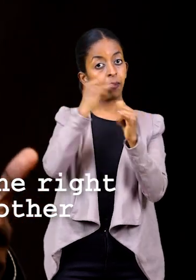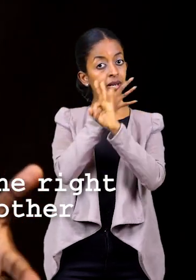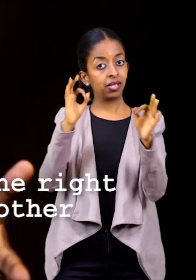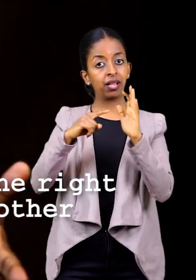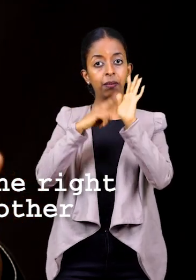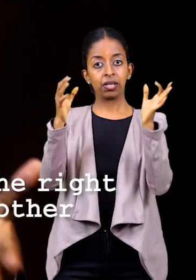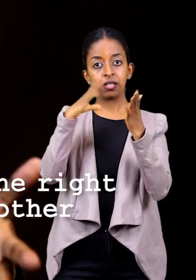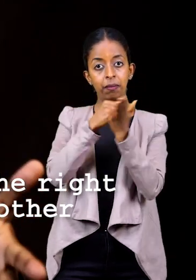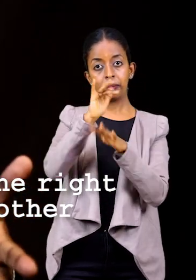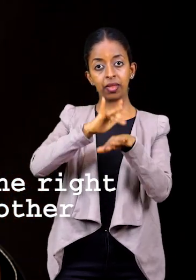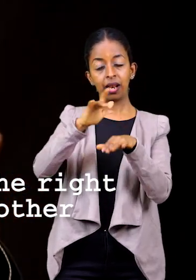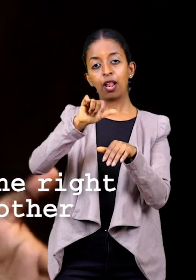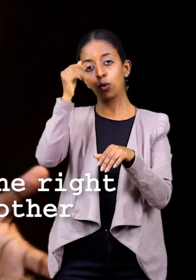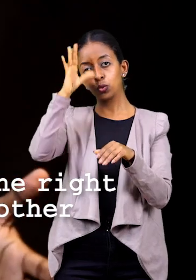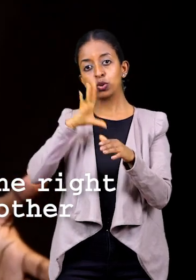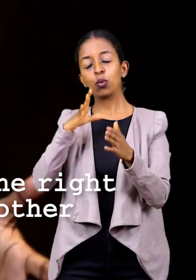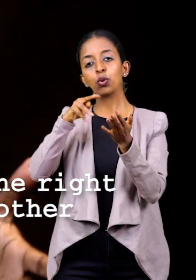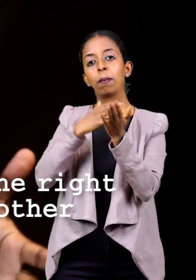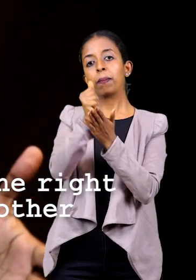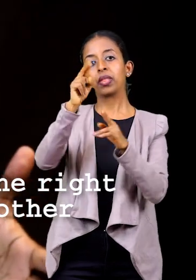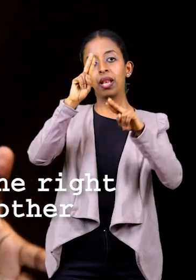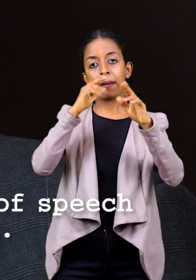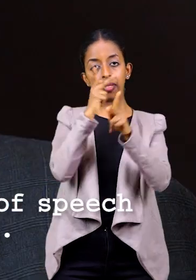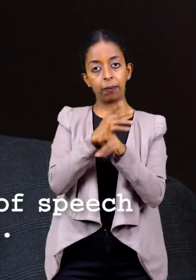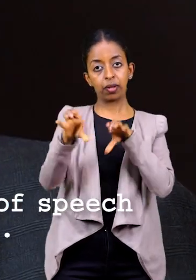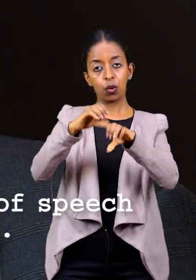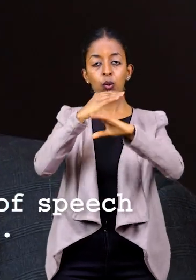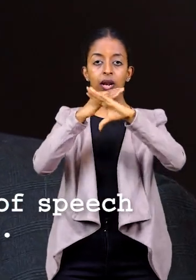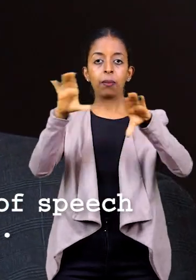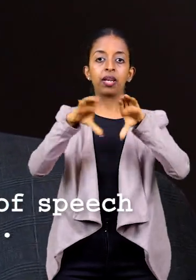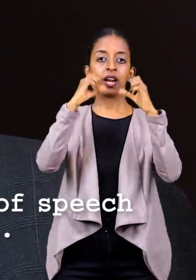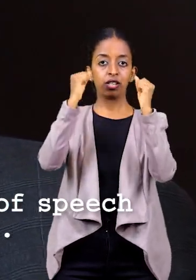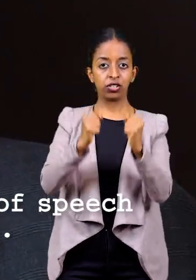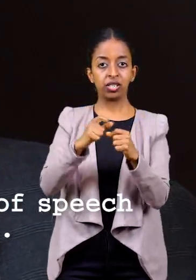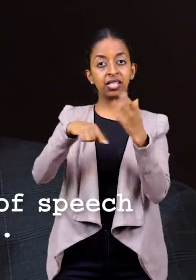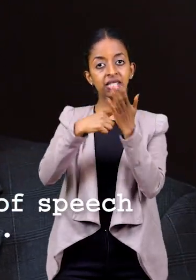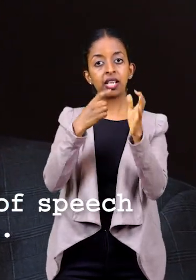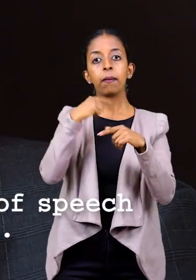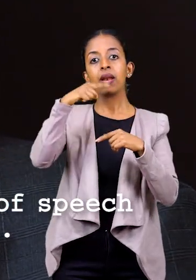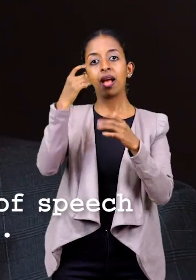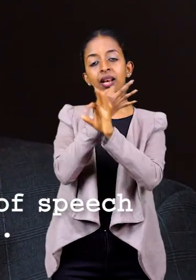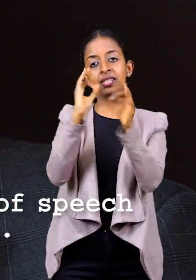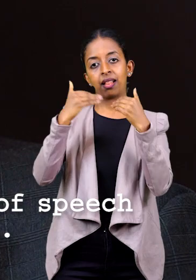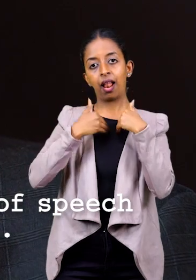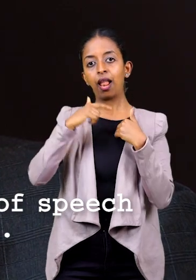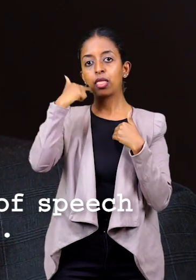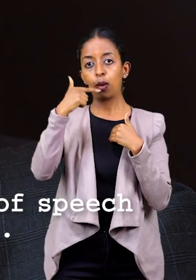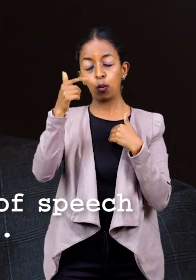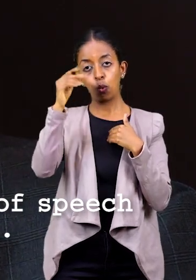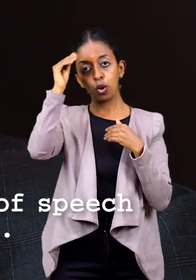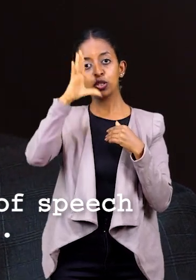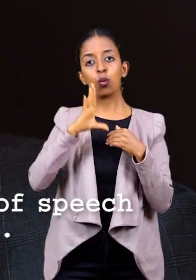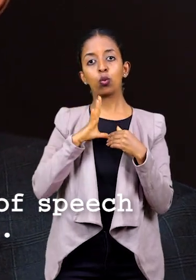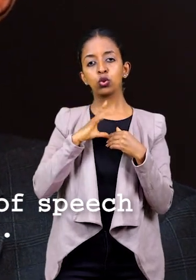ibsachuu mirga jedhu irratti mirga namoota biroo eeguuf jecha daangaawwan godhamuu ni danda'u.